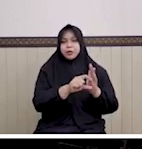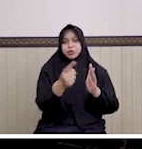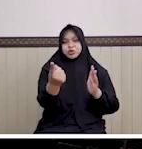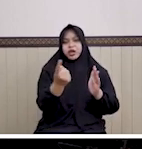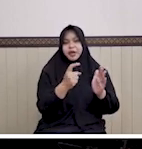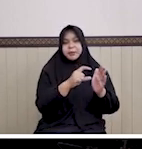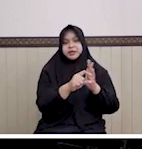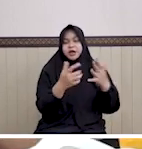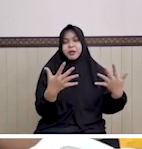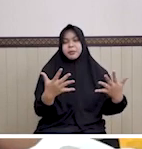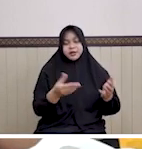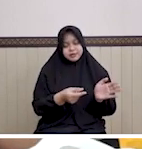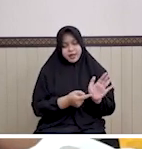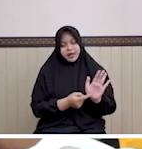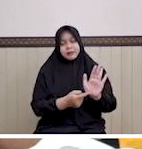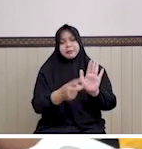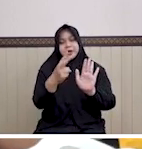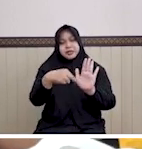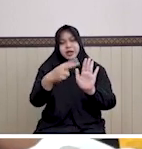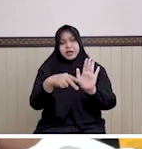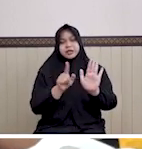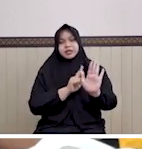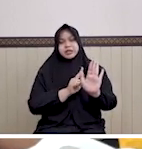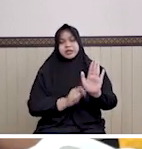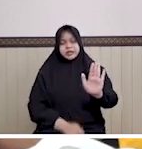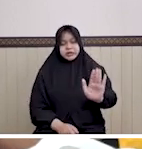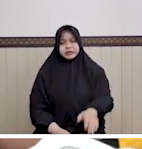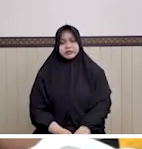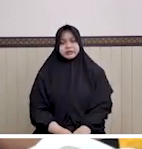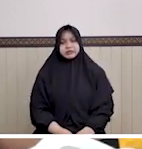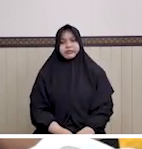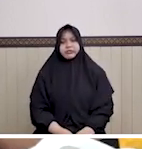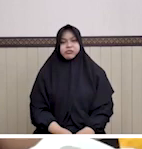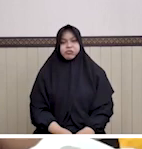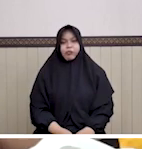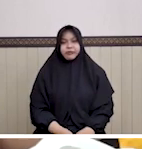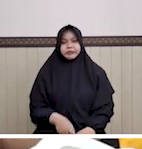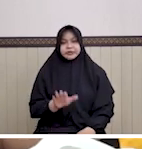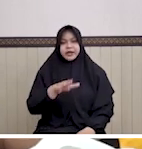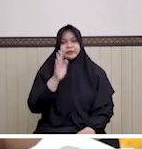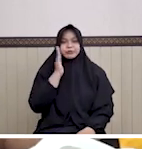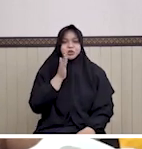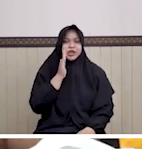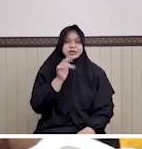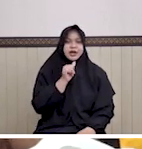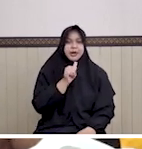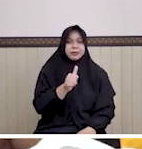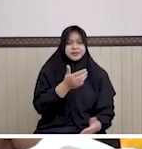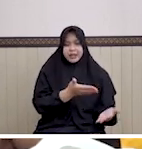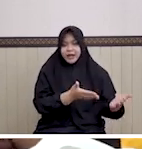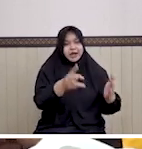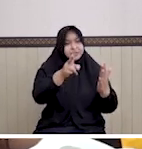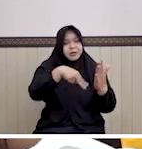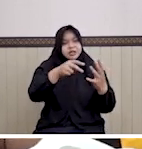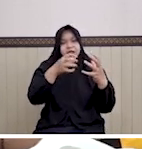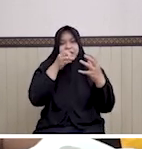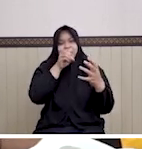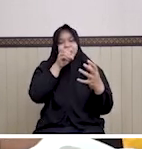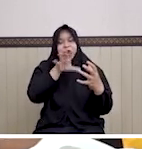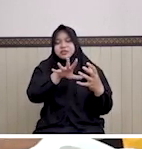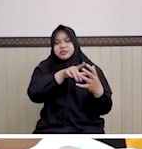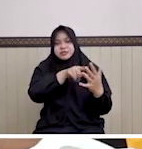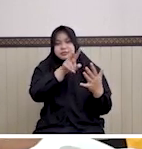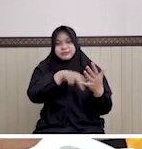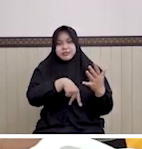jajan baca sendiri aja tak gua akan Pasal itu jangan baca yang paling mudah Siapa yang bisa baca dibaca yang keras saya bilang gitu